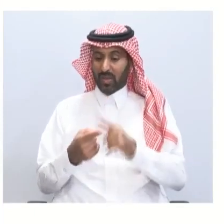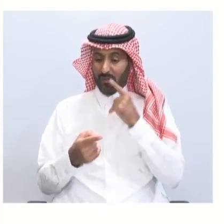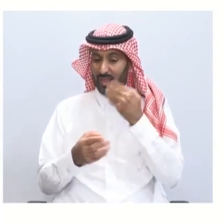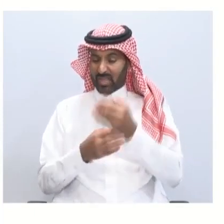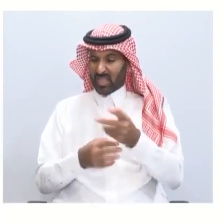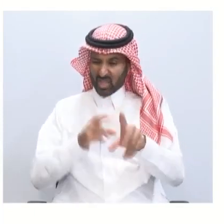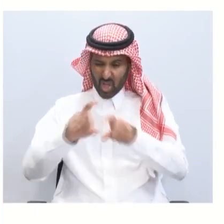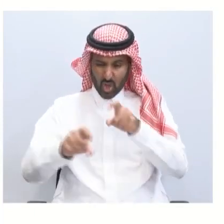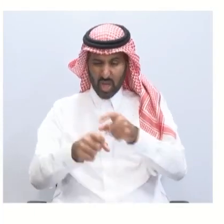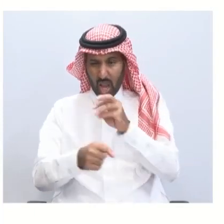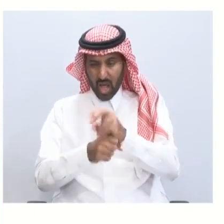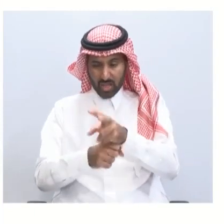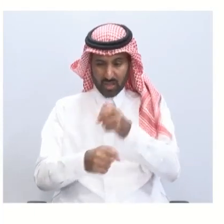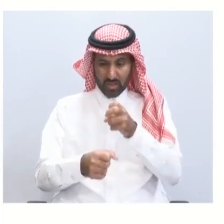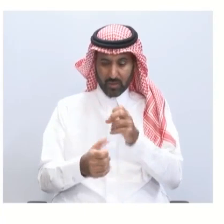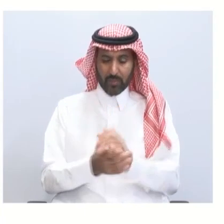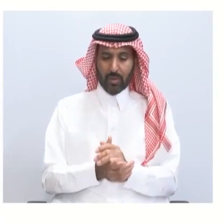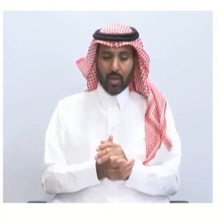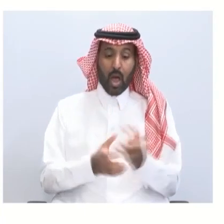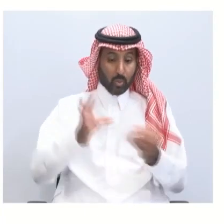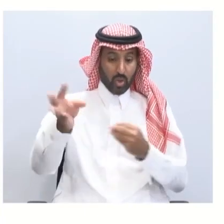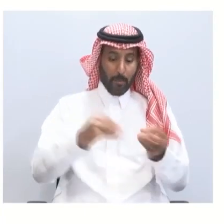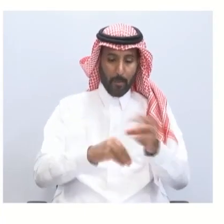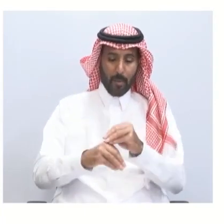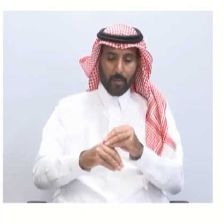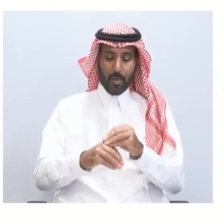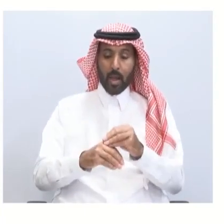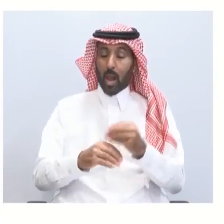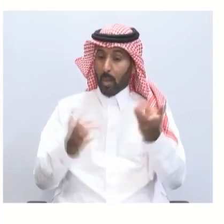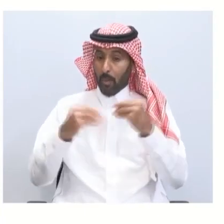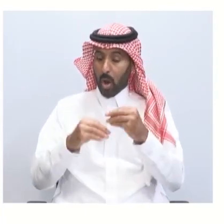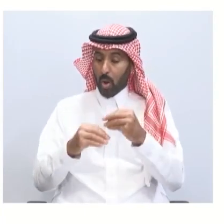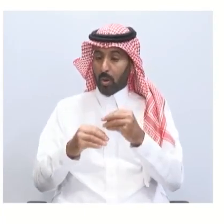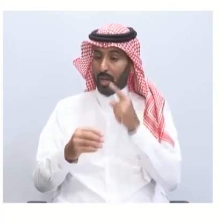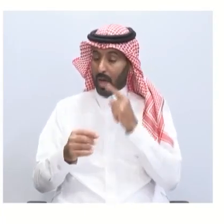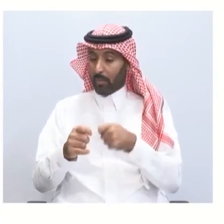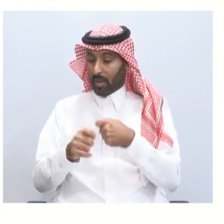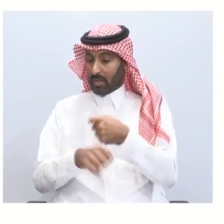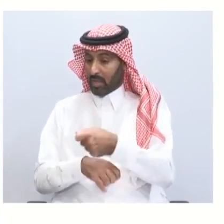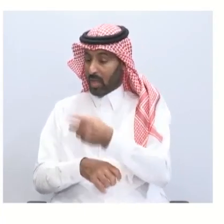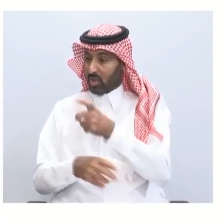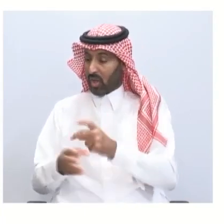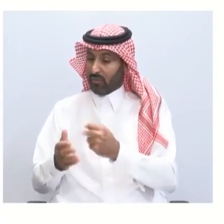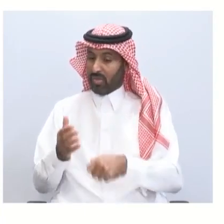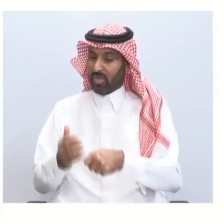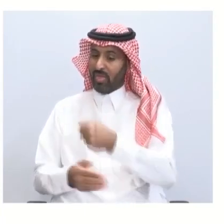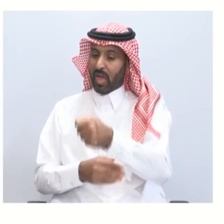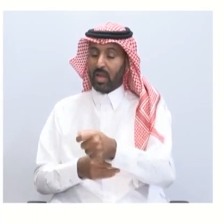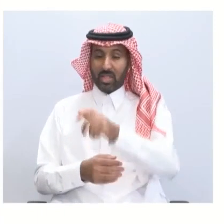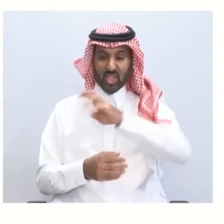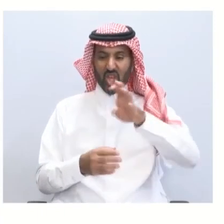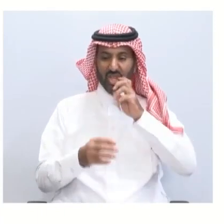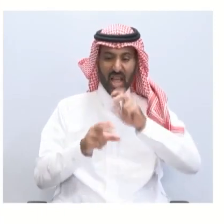التصيد الاحتيالي او جمع المعلومات لغرض بيعها لطرف ثالث كشركات